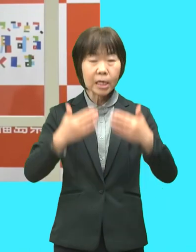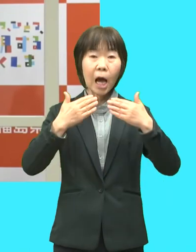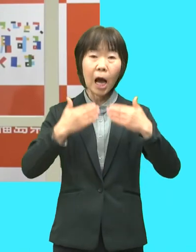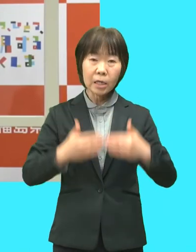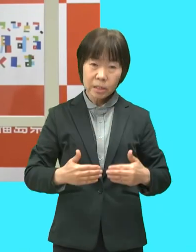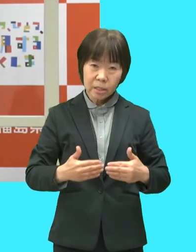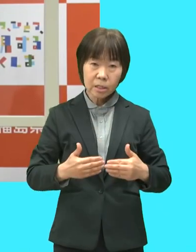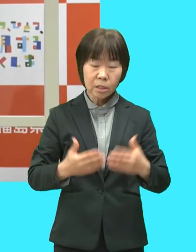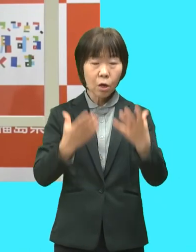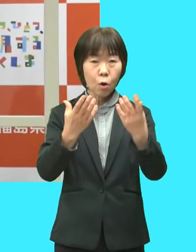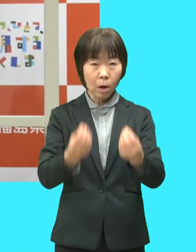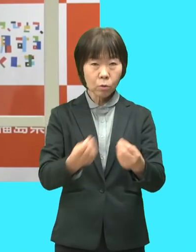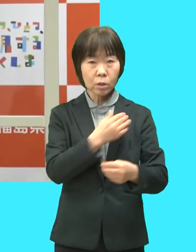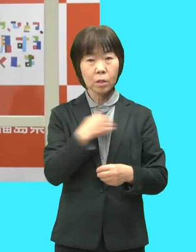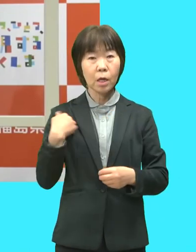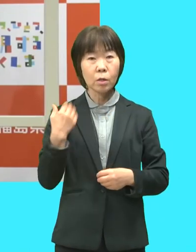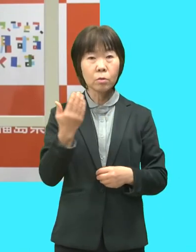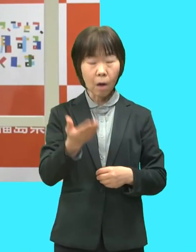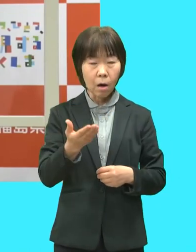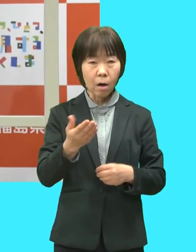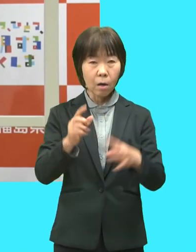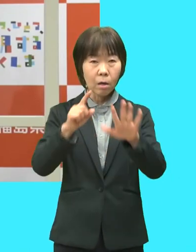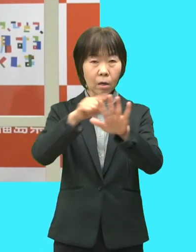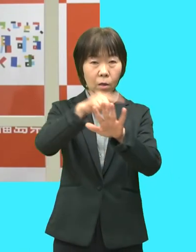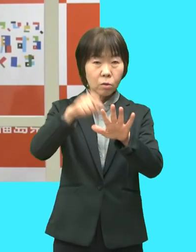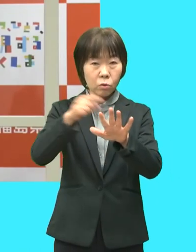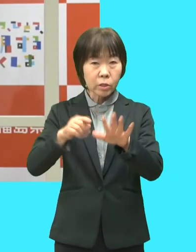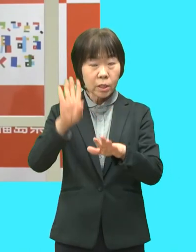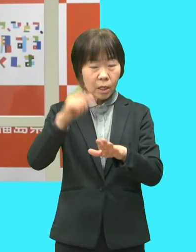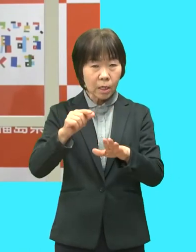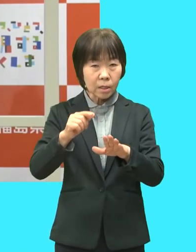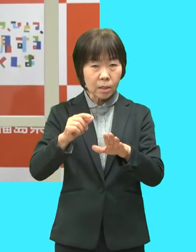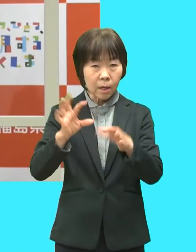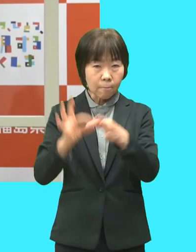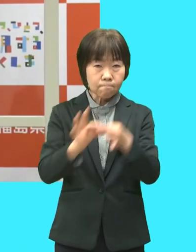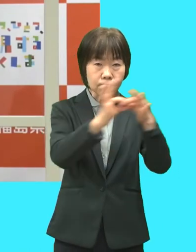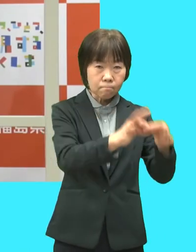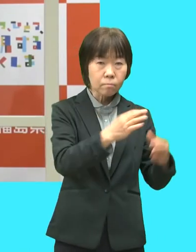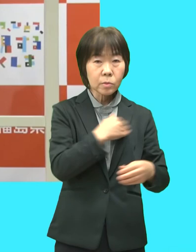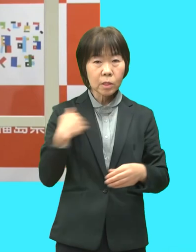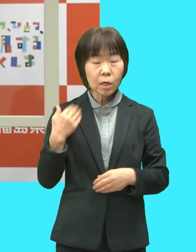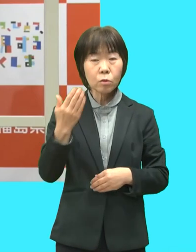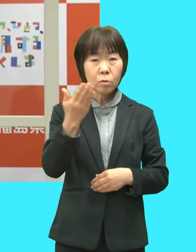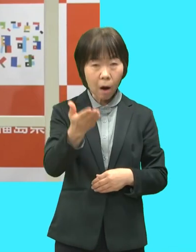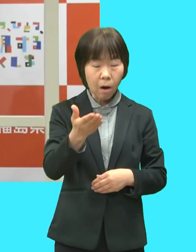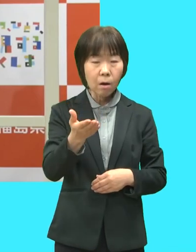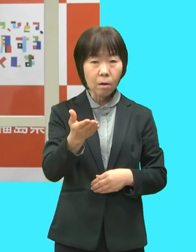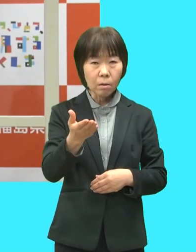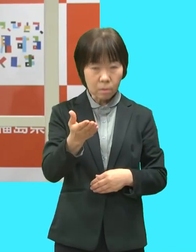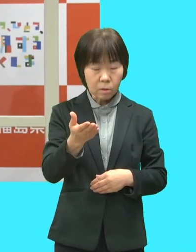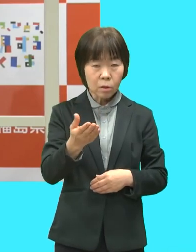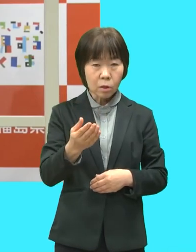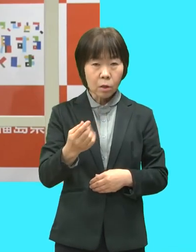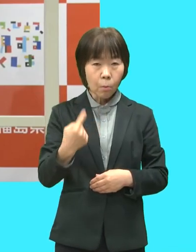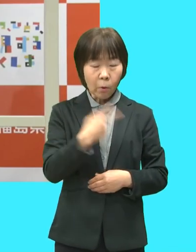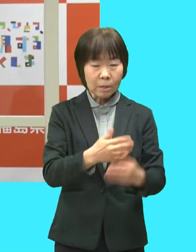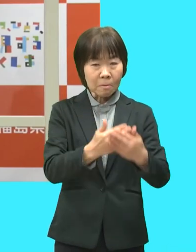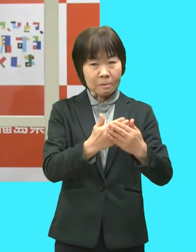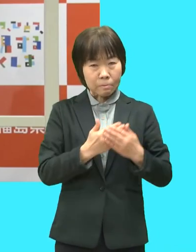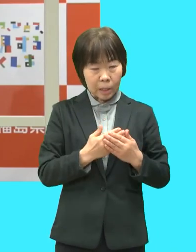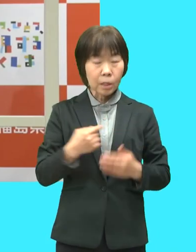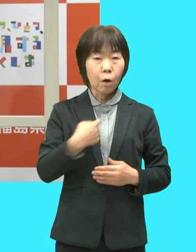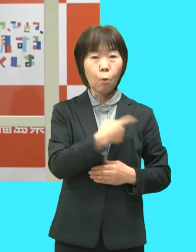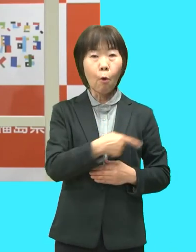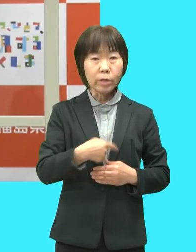心に終えることができるか、栃木県さんにしっかり引き継いでいけるかということに対するこう引き締まった思いというもの